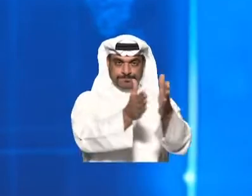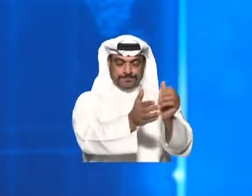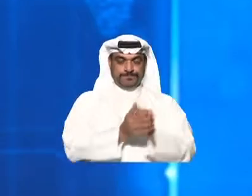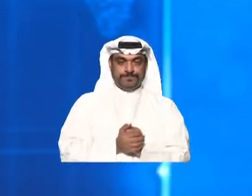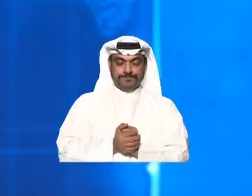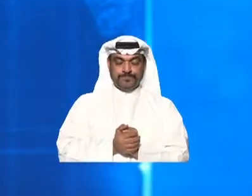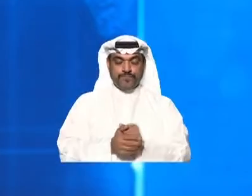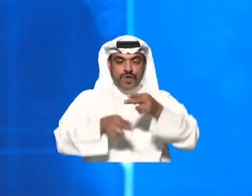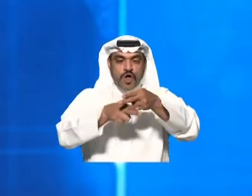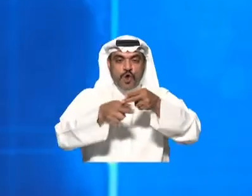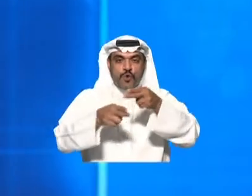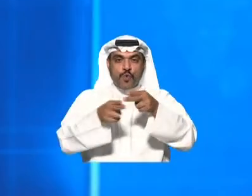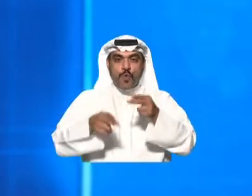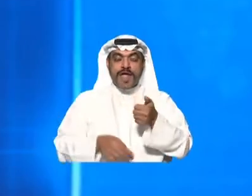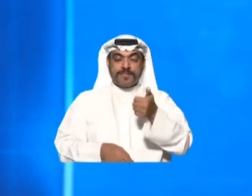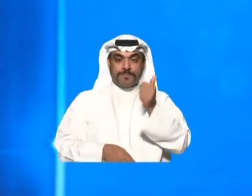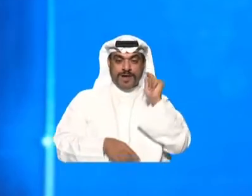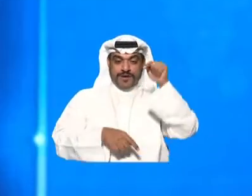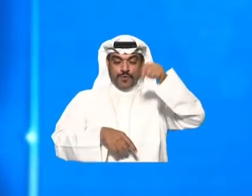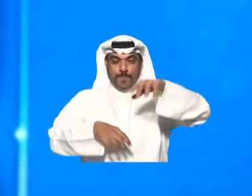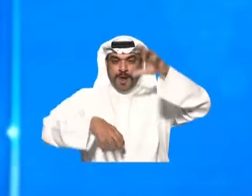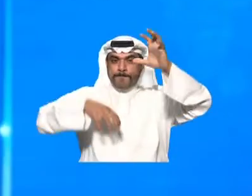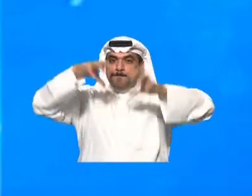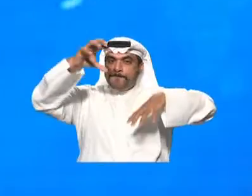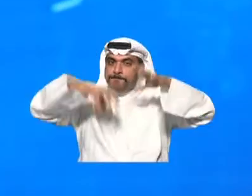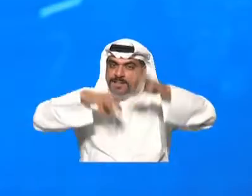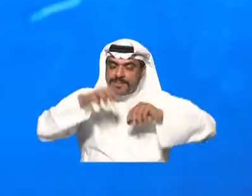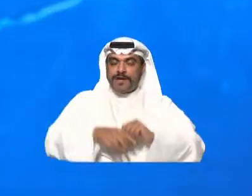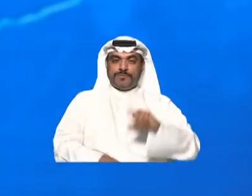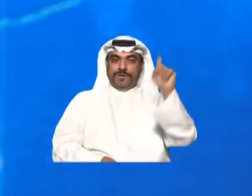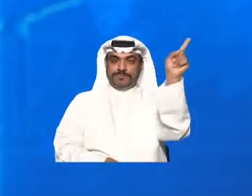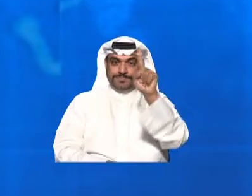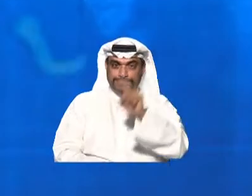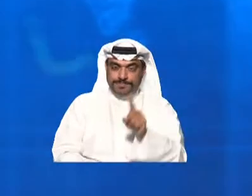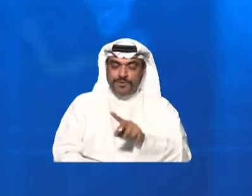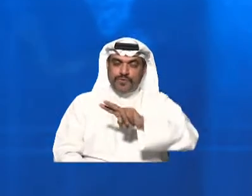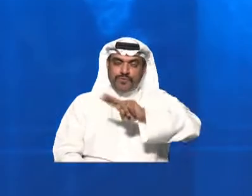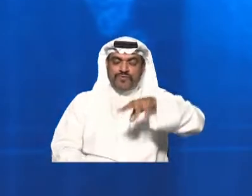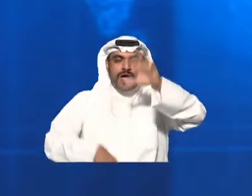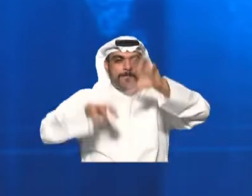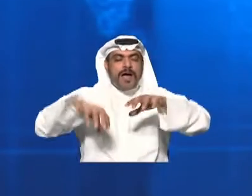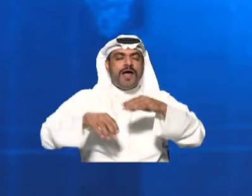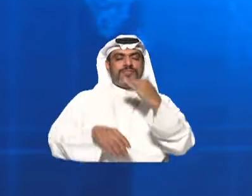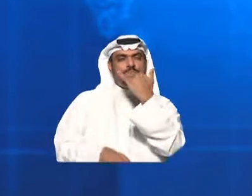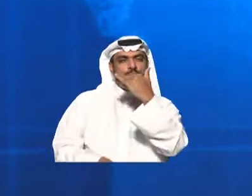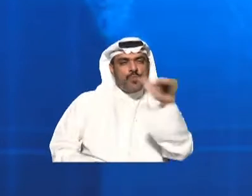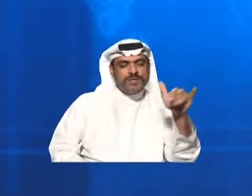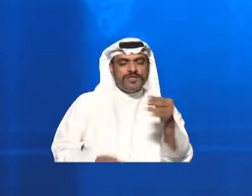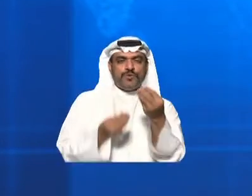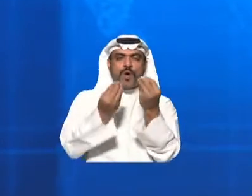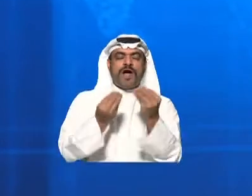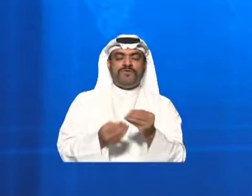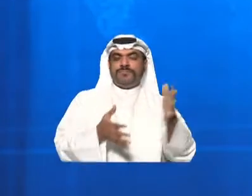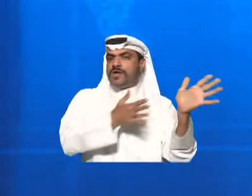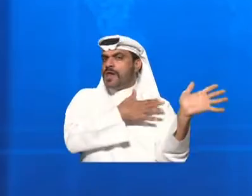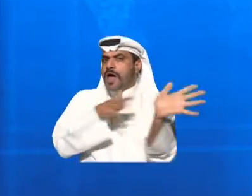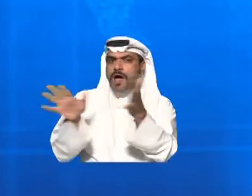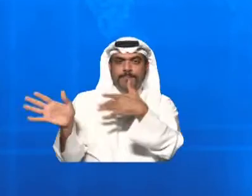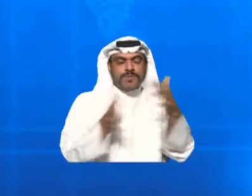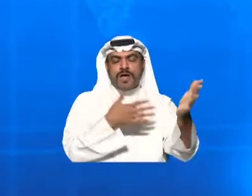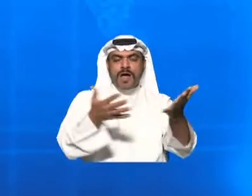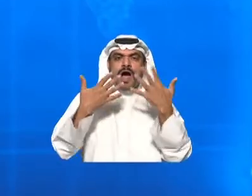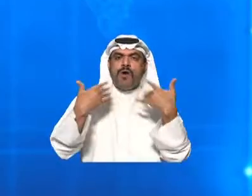تتعرض البلاد لطقس غير مستقر وأمطار رعدية متفرقة، حيث تبلغ سرعة الرياح إلى ما يقرب